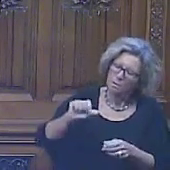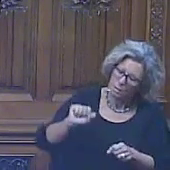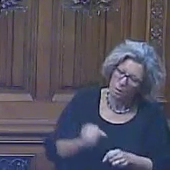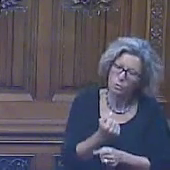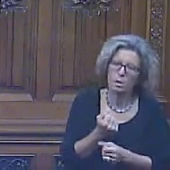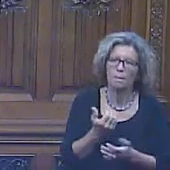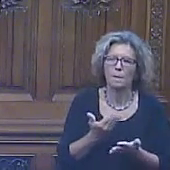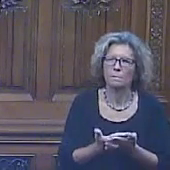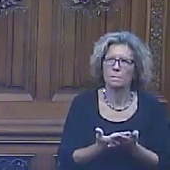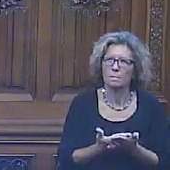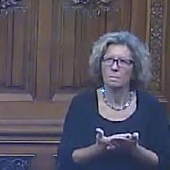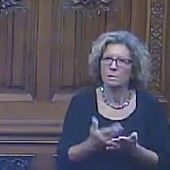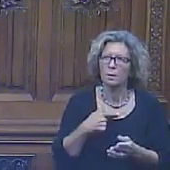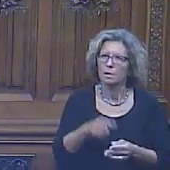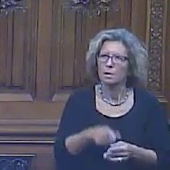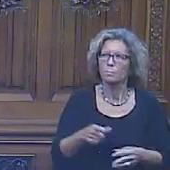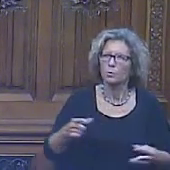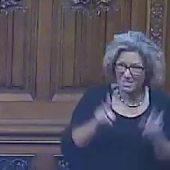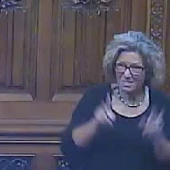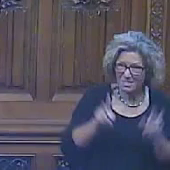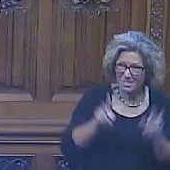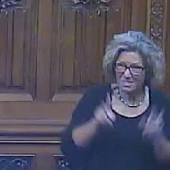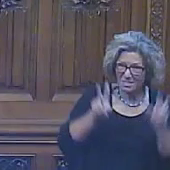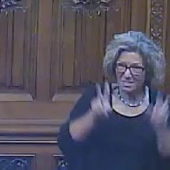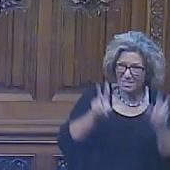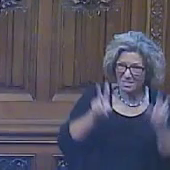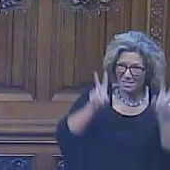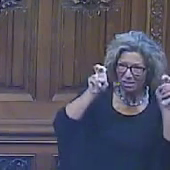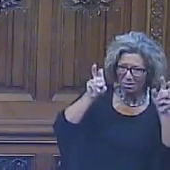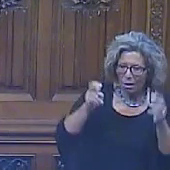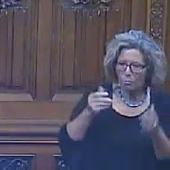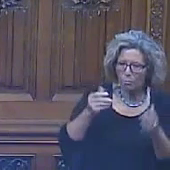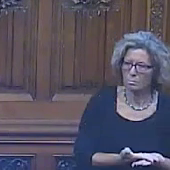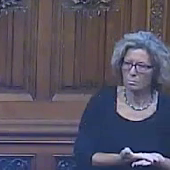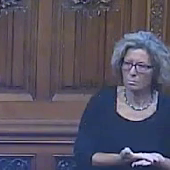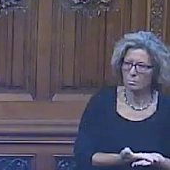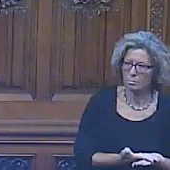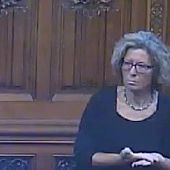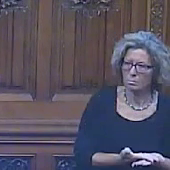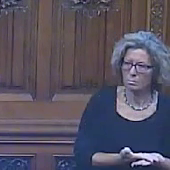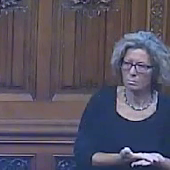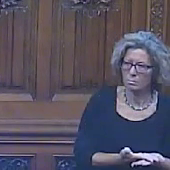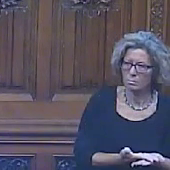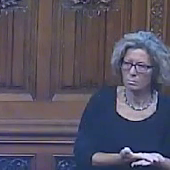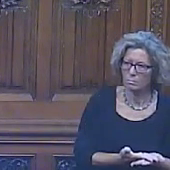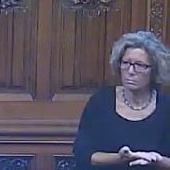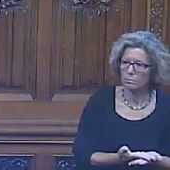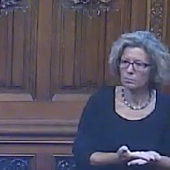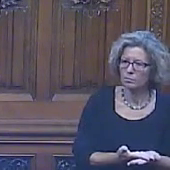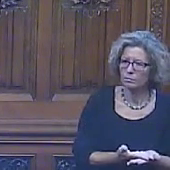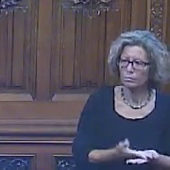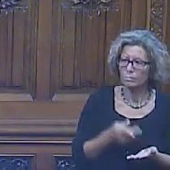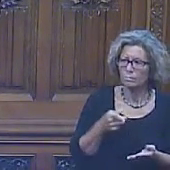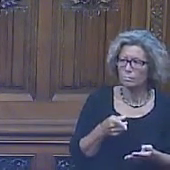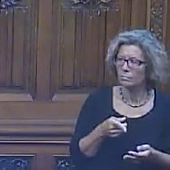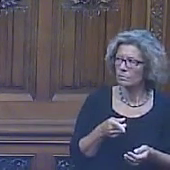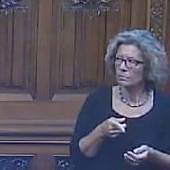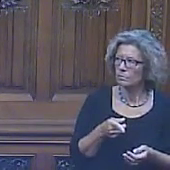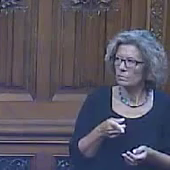Trotzdem bin ich aufgrund der Brisanz des Themas und der Wichtigkeit für diese